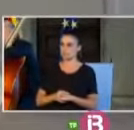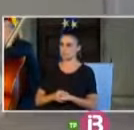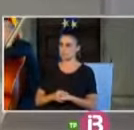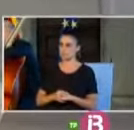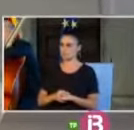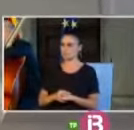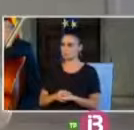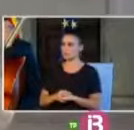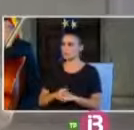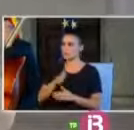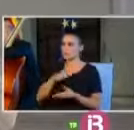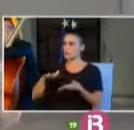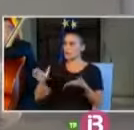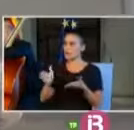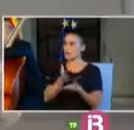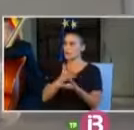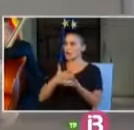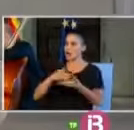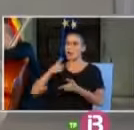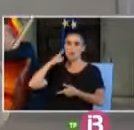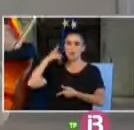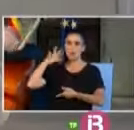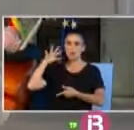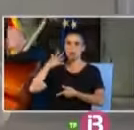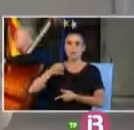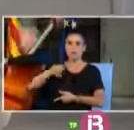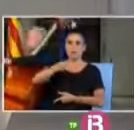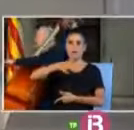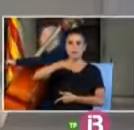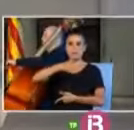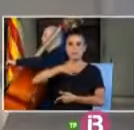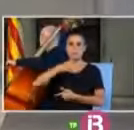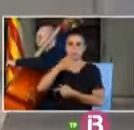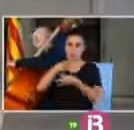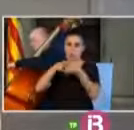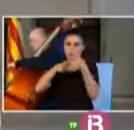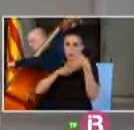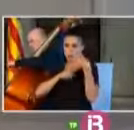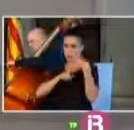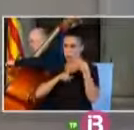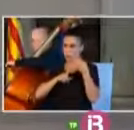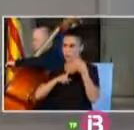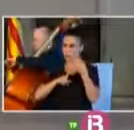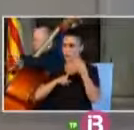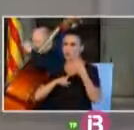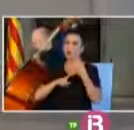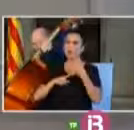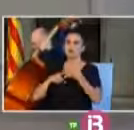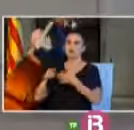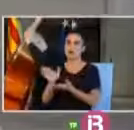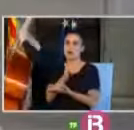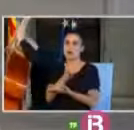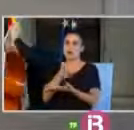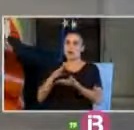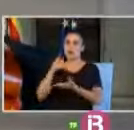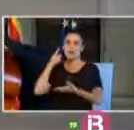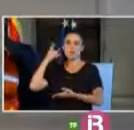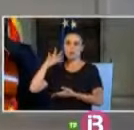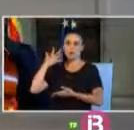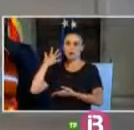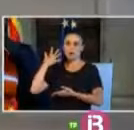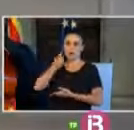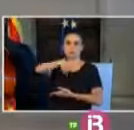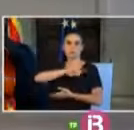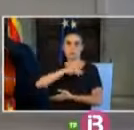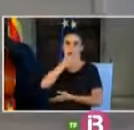Ens interpretaran obres populars de les quatre illes, obres que han arreglat per l'ocasió Enrique Pastor.